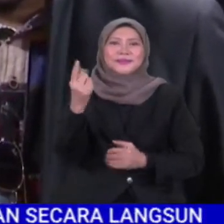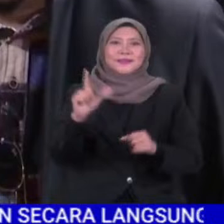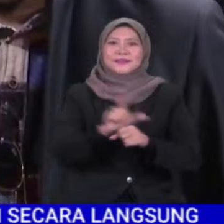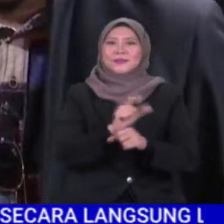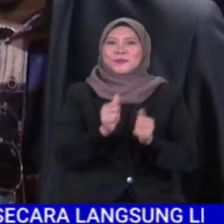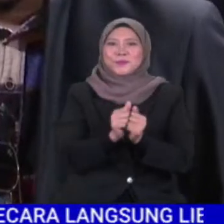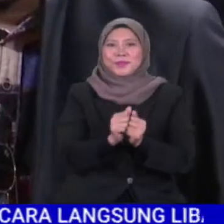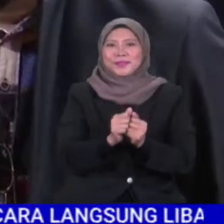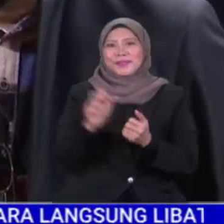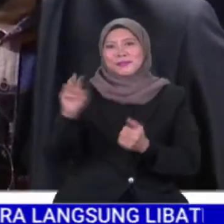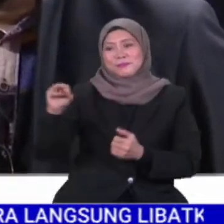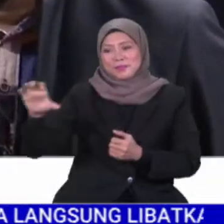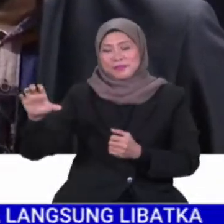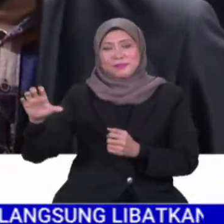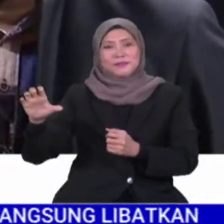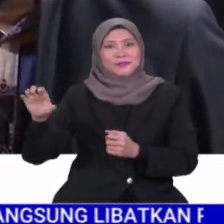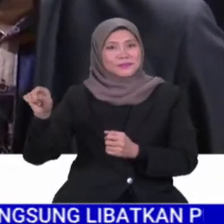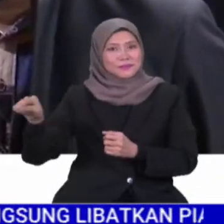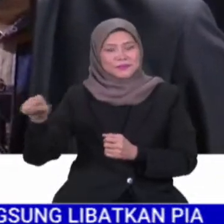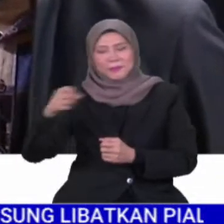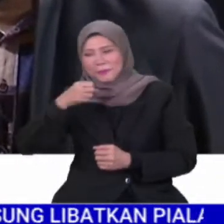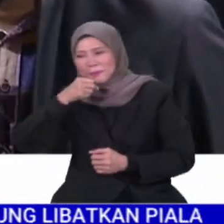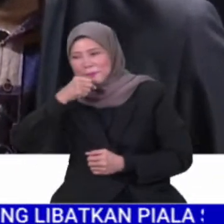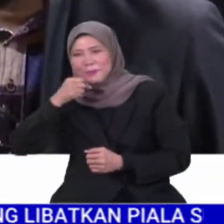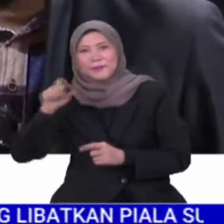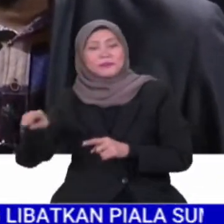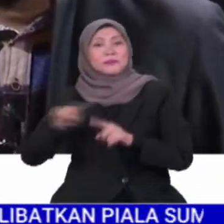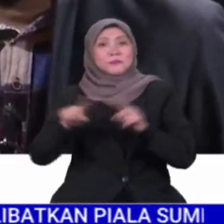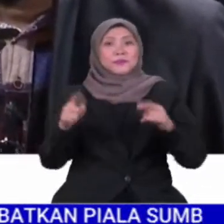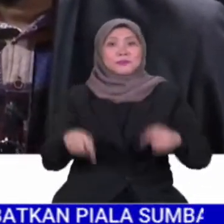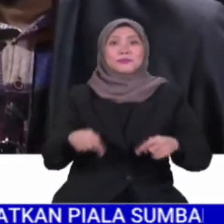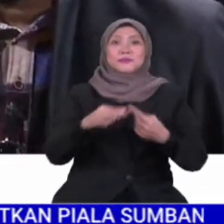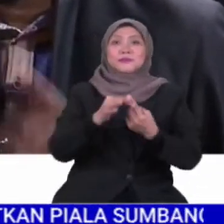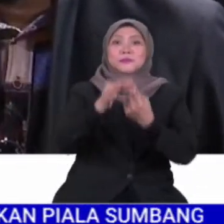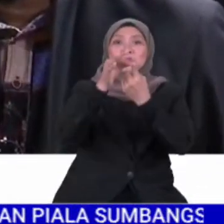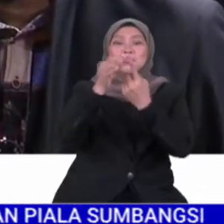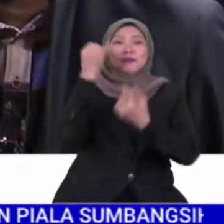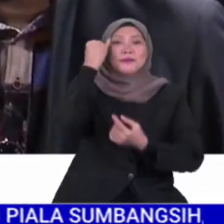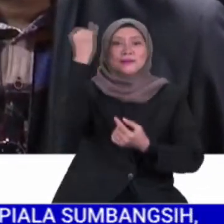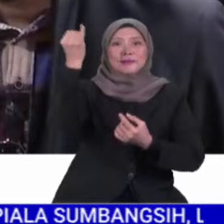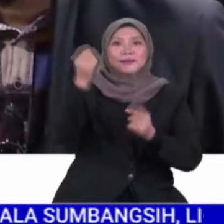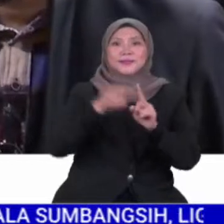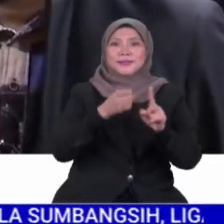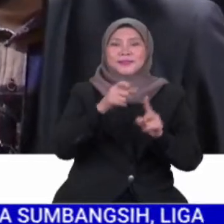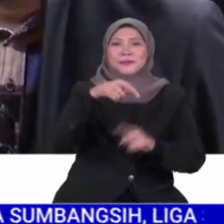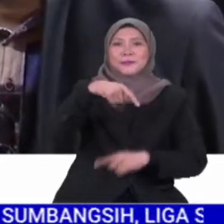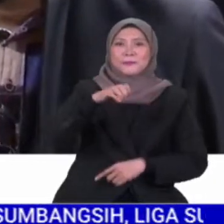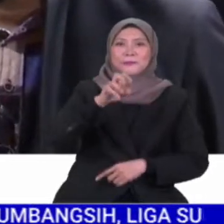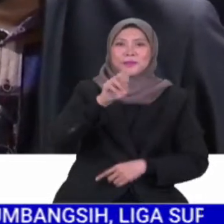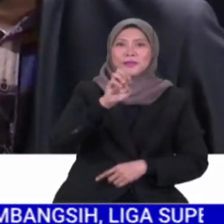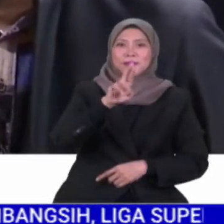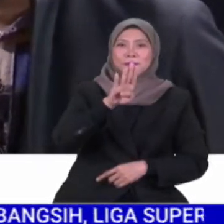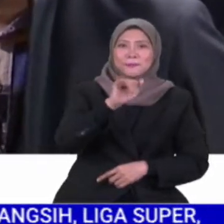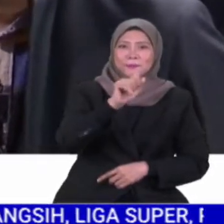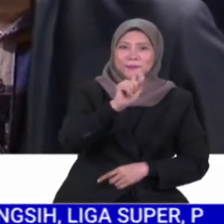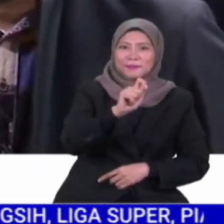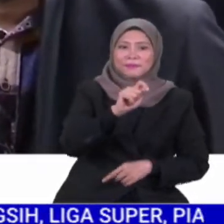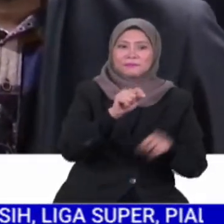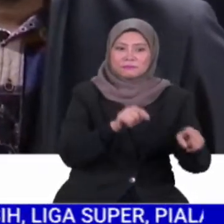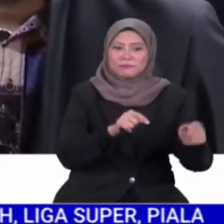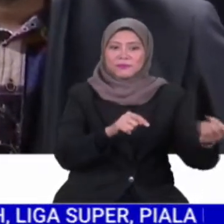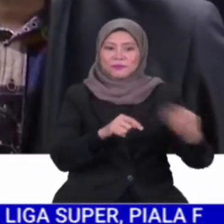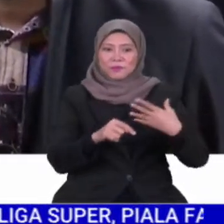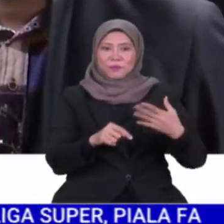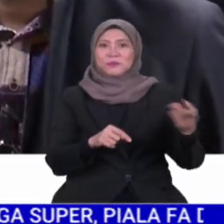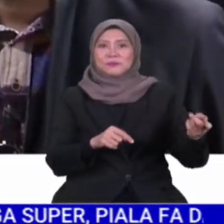dilengkapkan dengan pengacara majlis lah. Dan tapi untuk yang ni sangat unik, idea daripada penerbit iaitu Uncle Didi